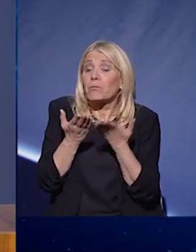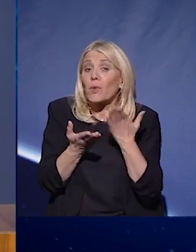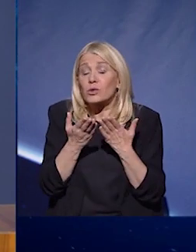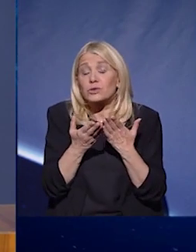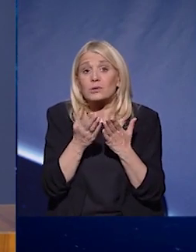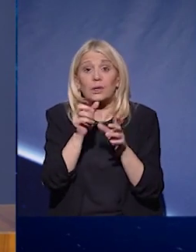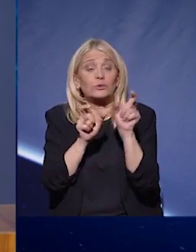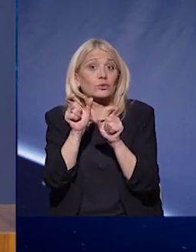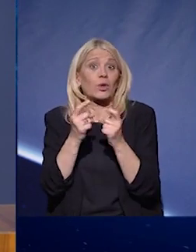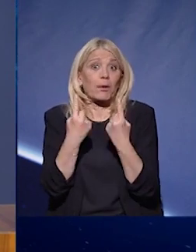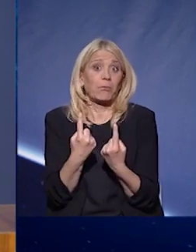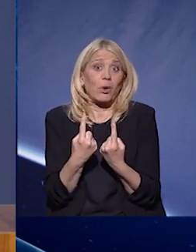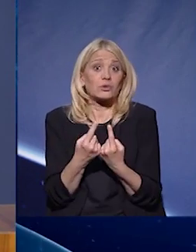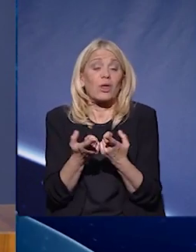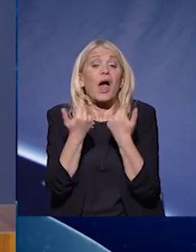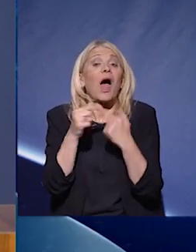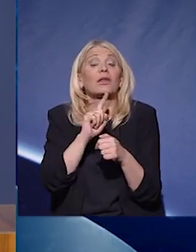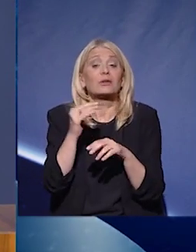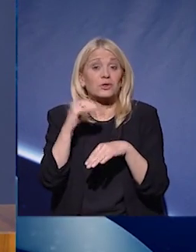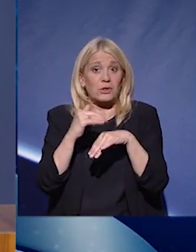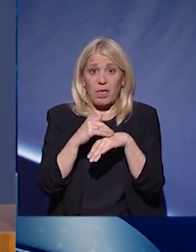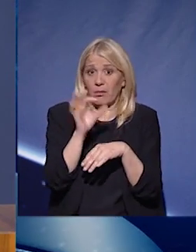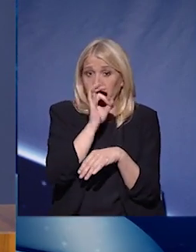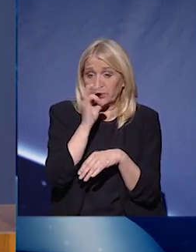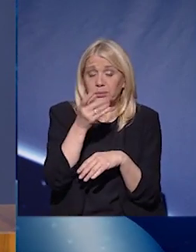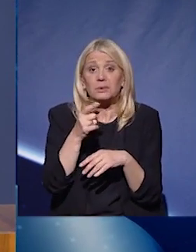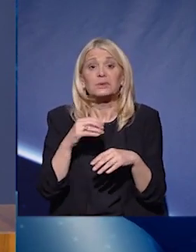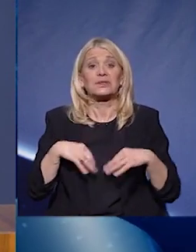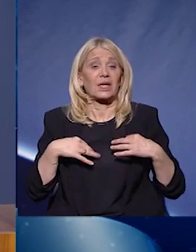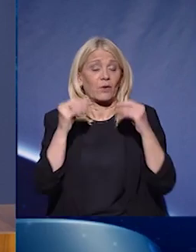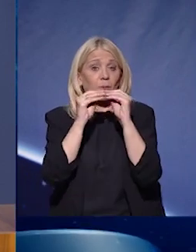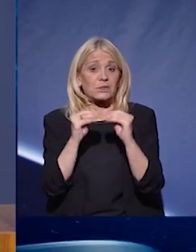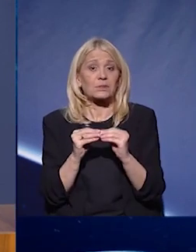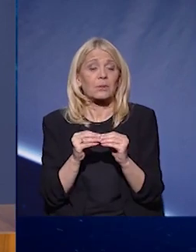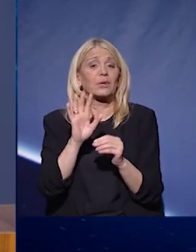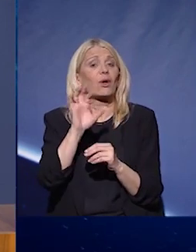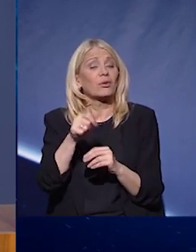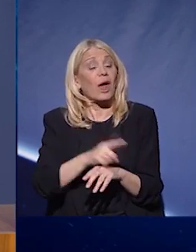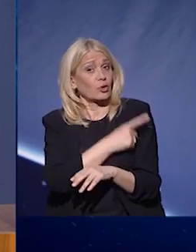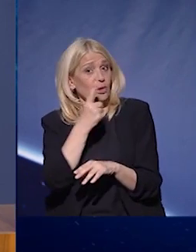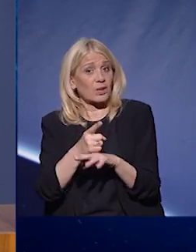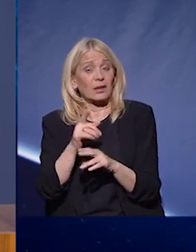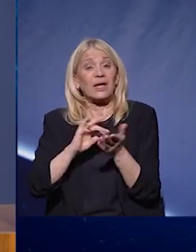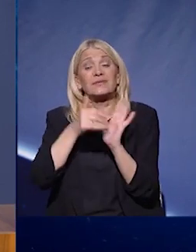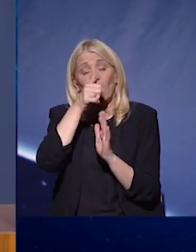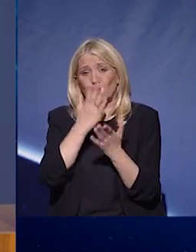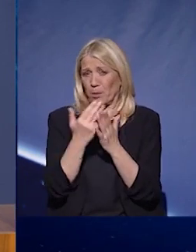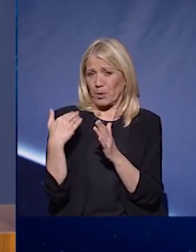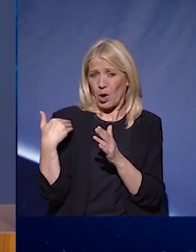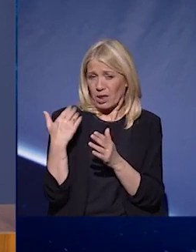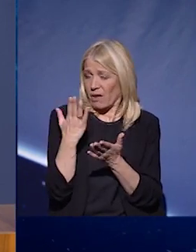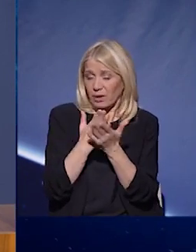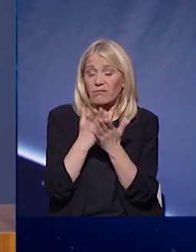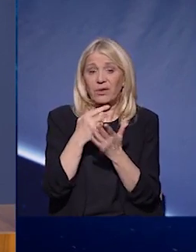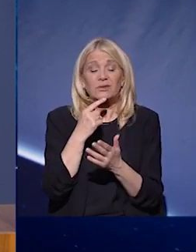oni postojali, ali nisu se javljali zdravstvenom sistemu. Tako da do sada sve ono što se javilo